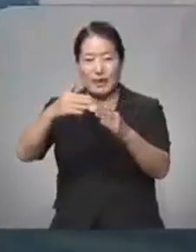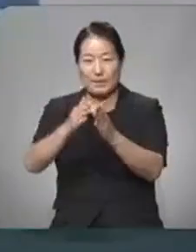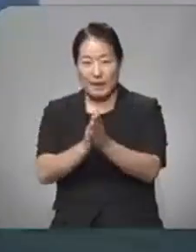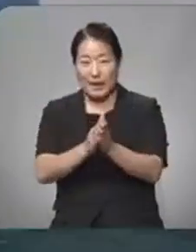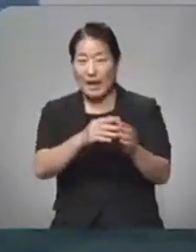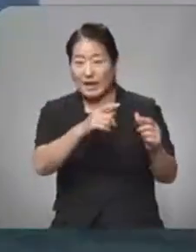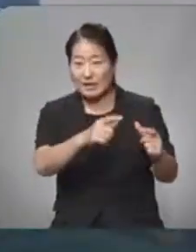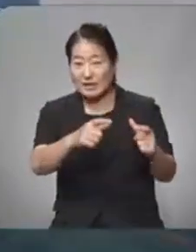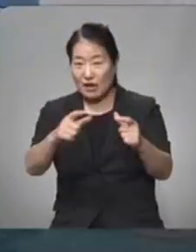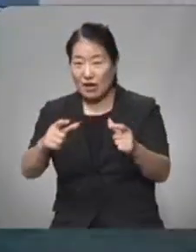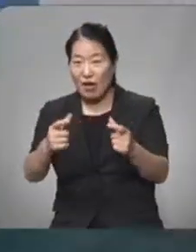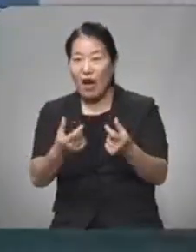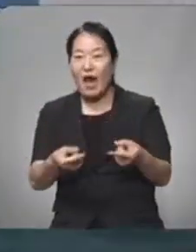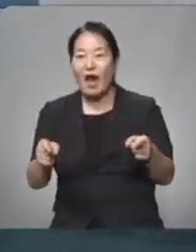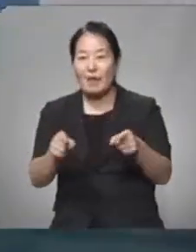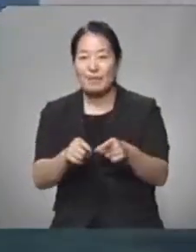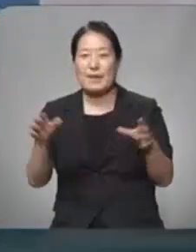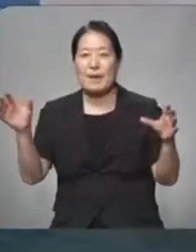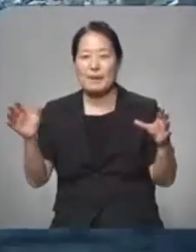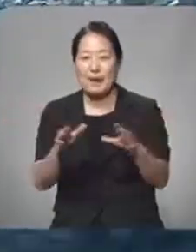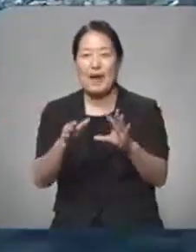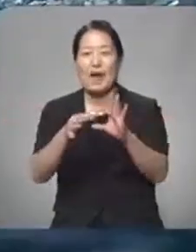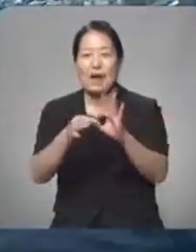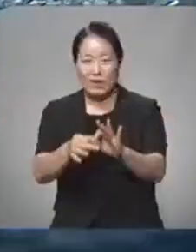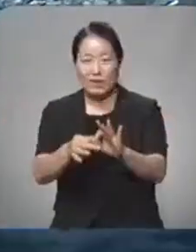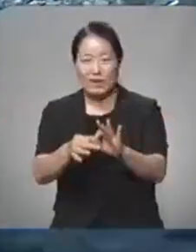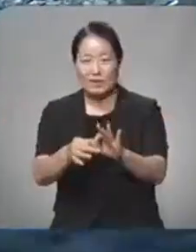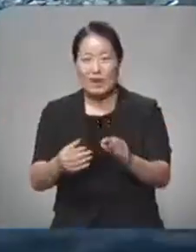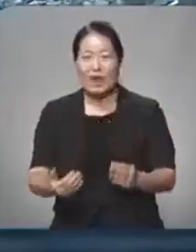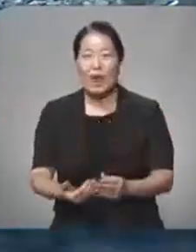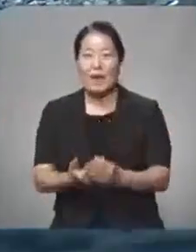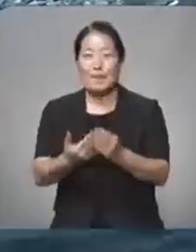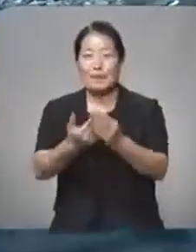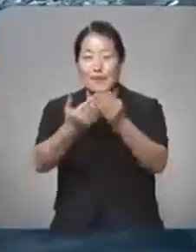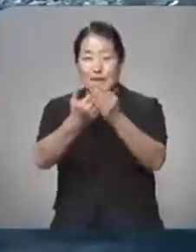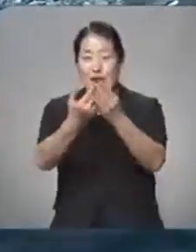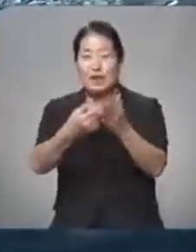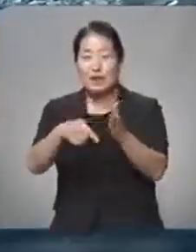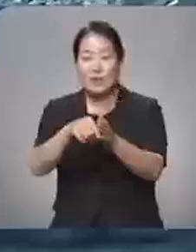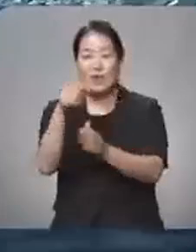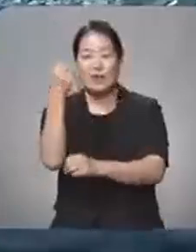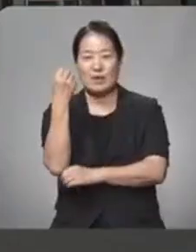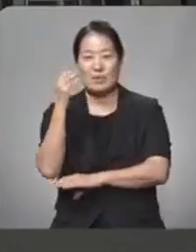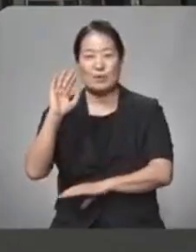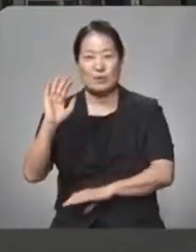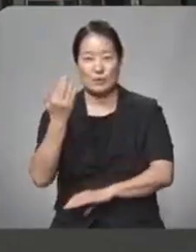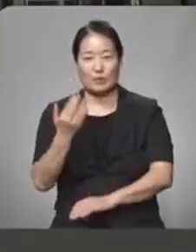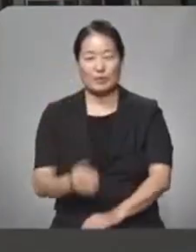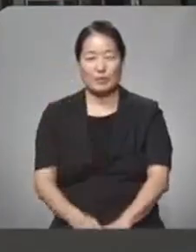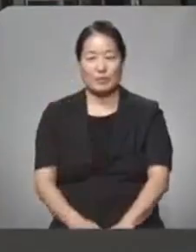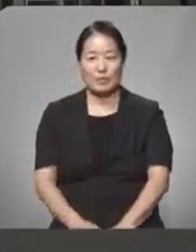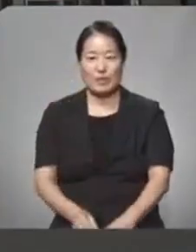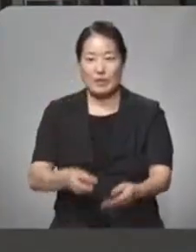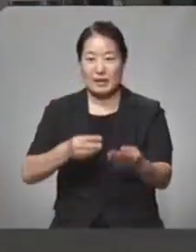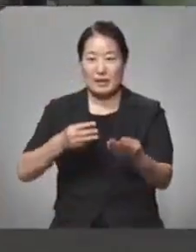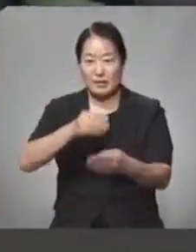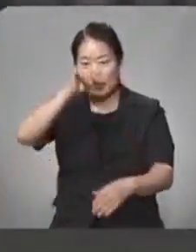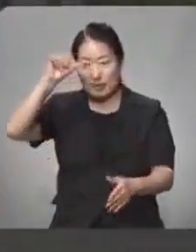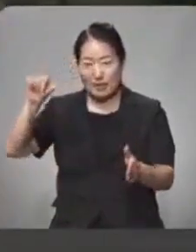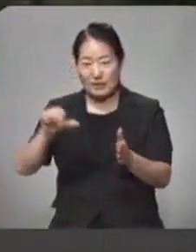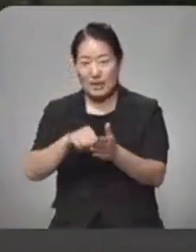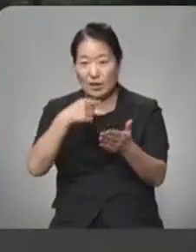시군이 연계 협력하여 함께 발전할 수 있는 관광 상생의 토대가 되지 않을까 싶 입니다 태백시 평생